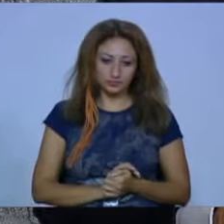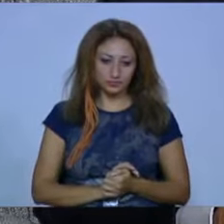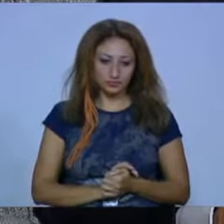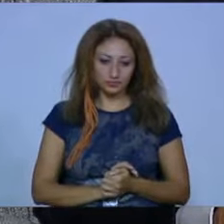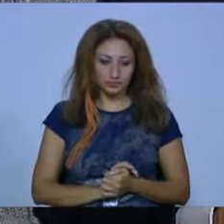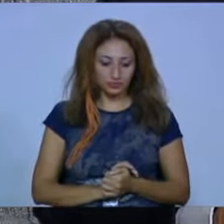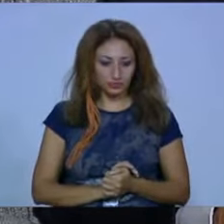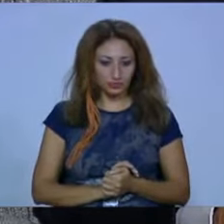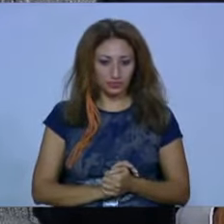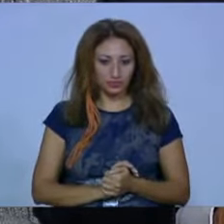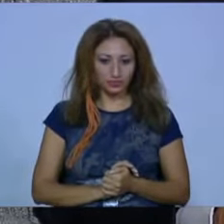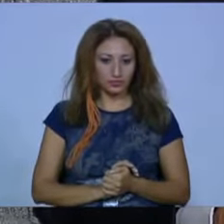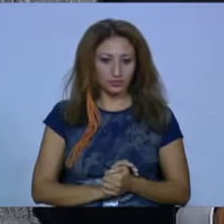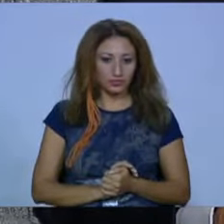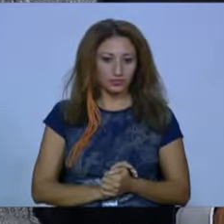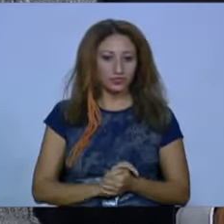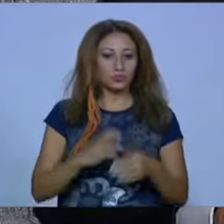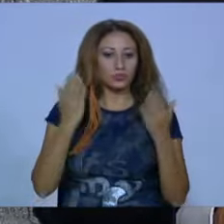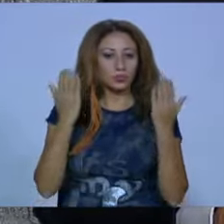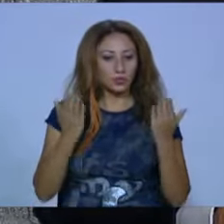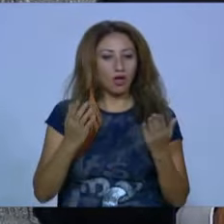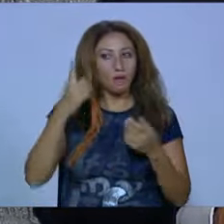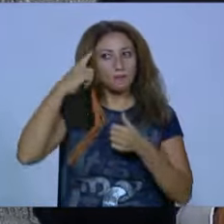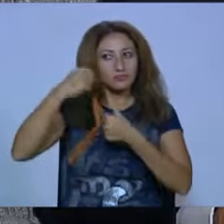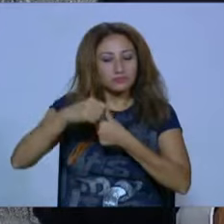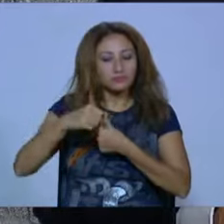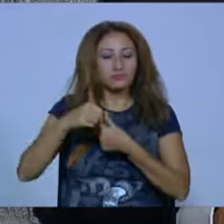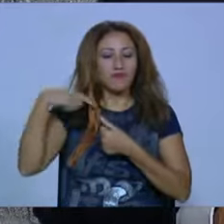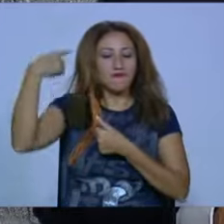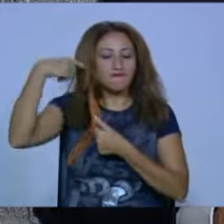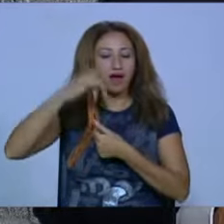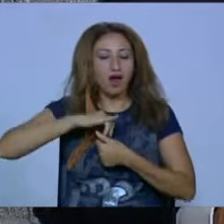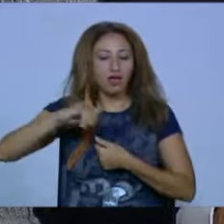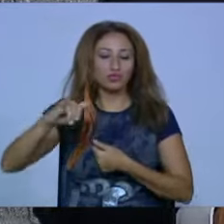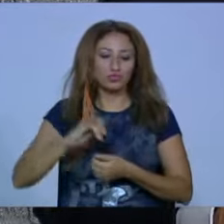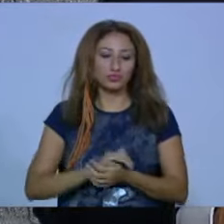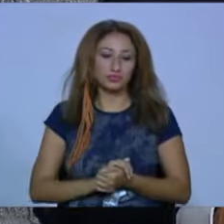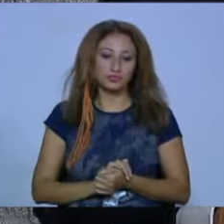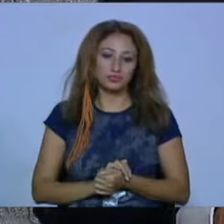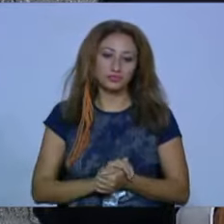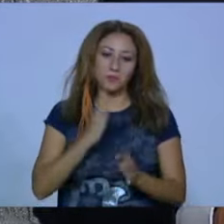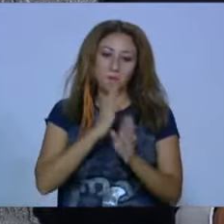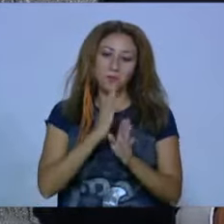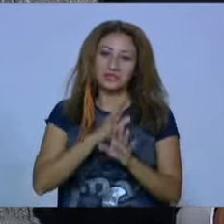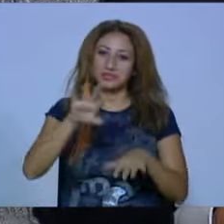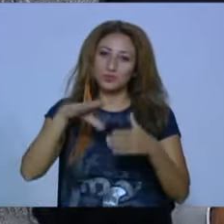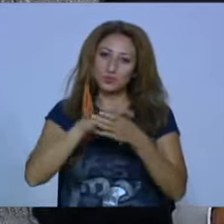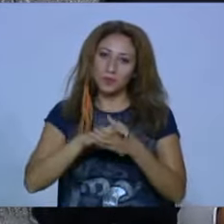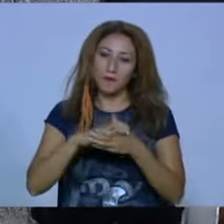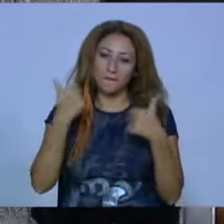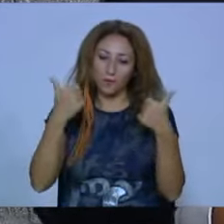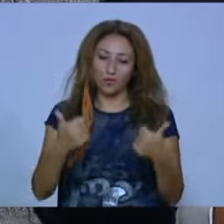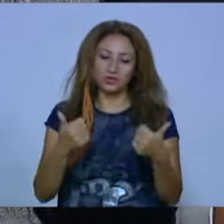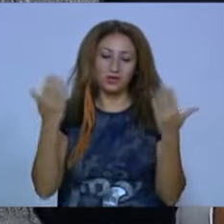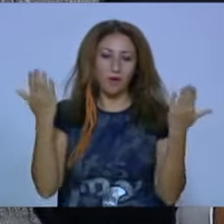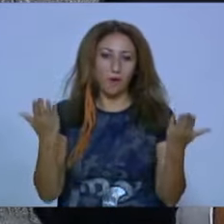يعني تبقوا دايما انتوا كده تحيي ذكراه، حبايبه الجمال وفنانين الجمال واصدقائنا الجمال، ربنا يخليكم